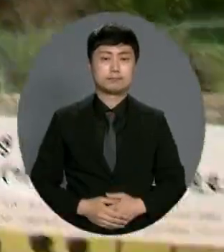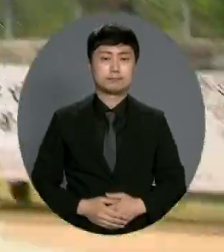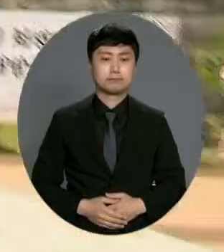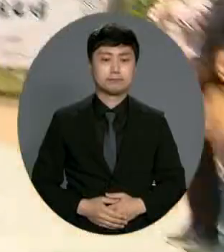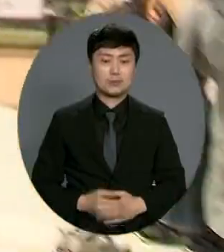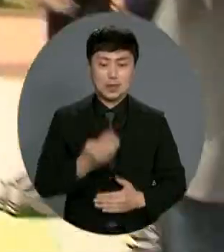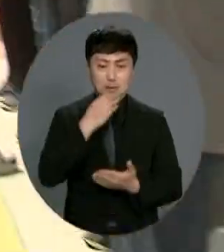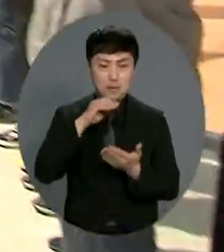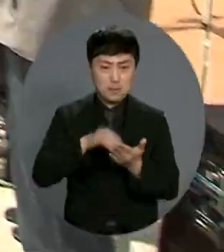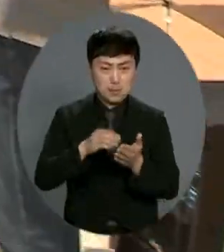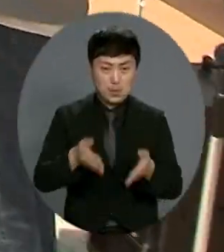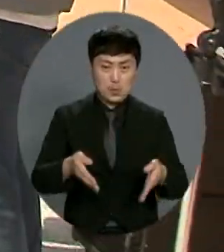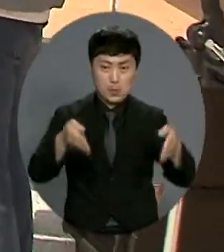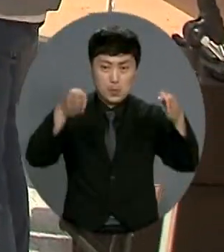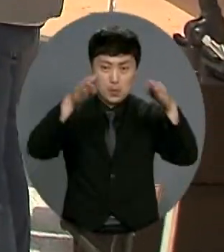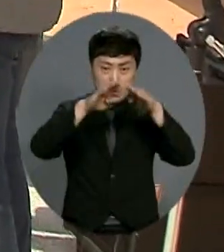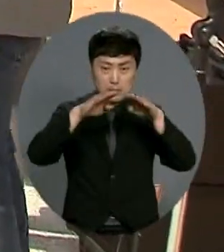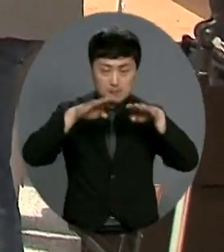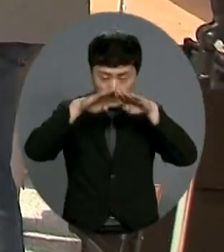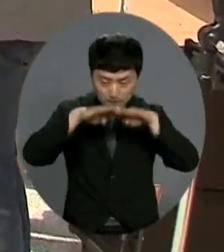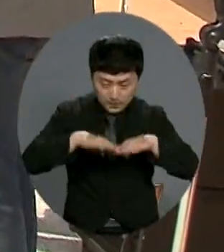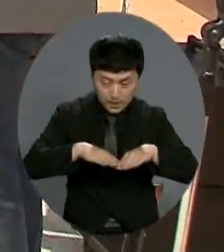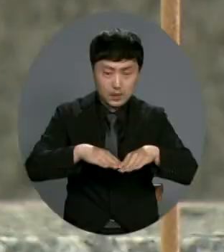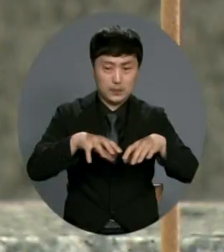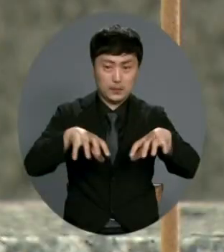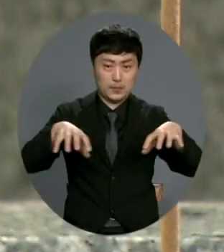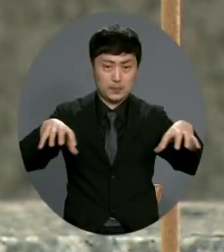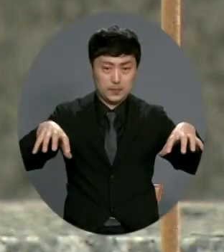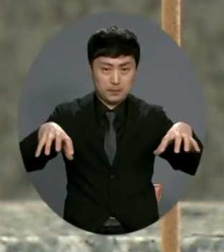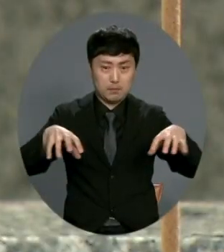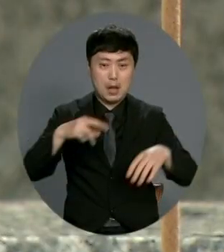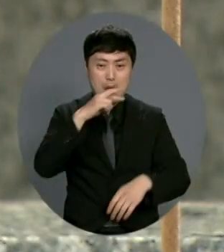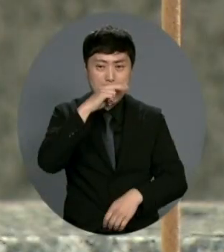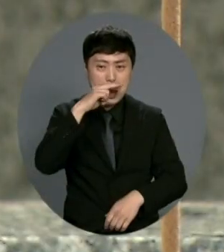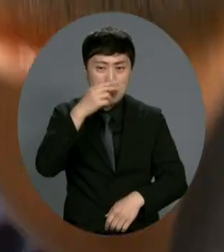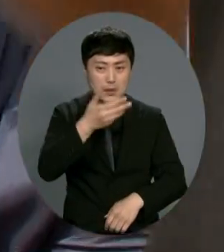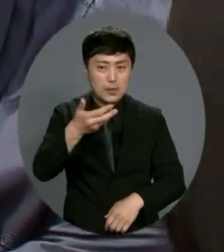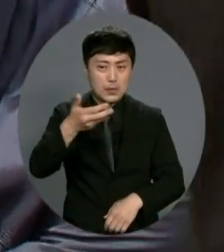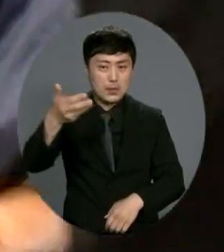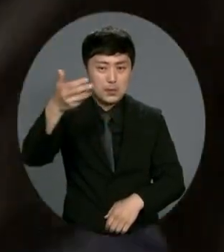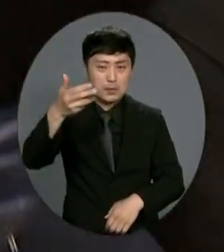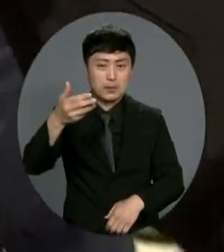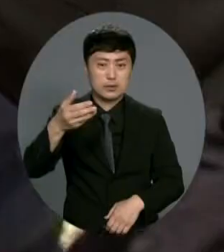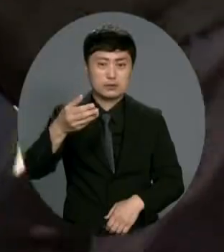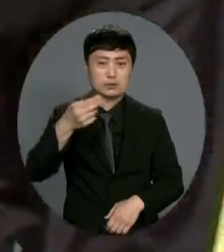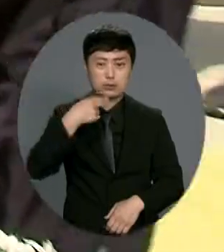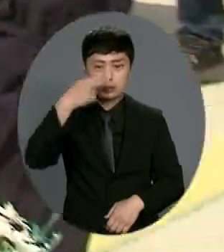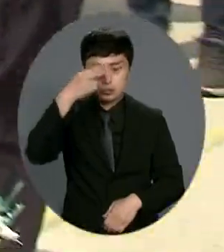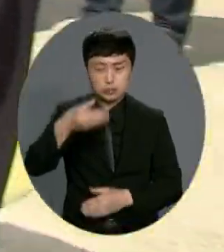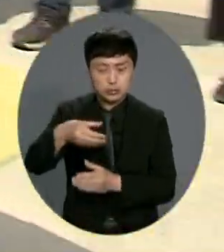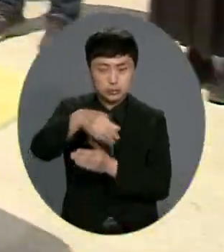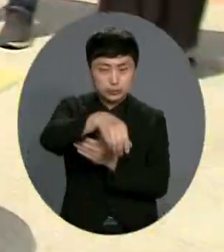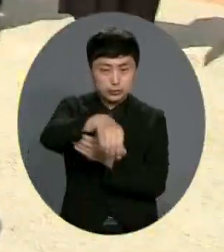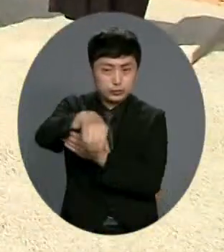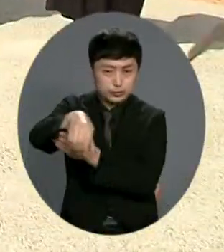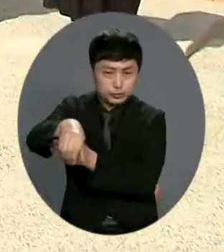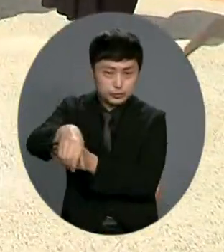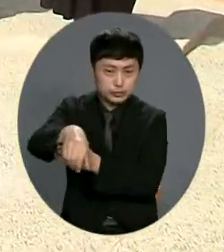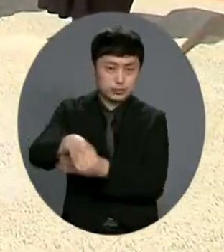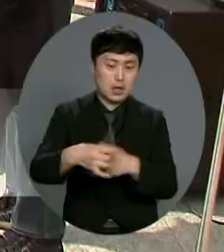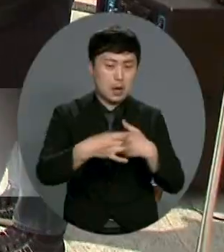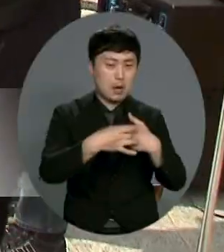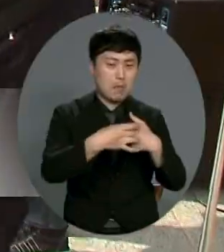위령탑 앞에 제사상이 차려졌습니다 유족들이 향을 피우고 수를 올립니다 남아있는 뼈 한